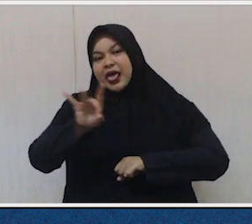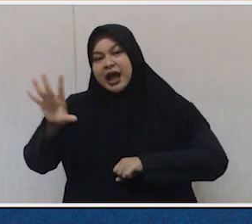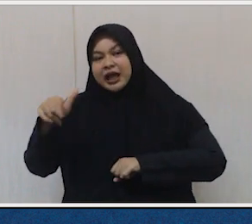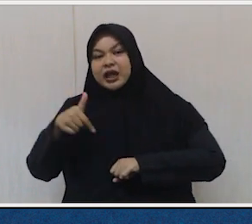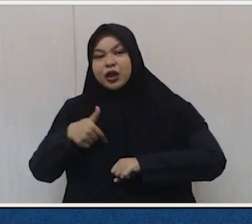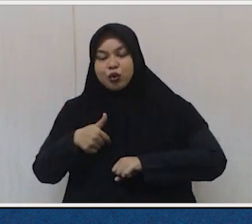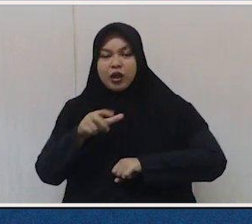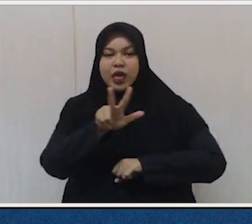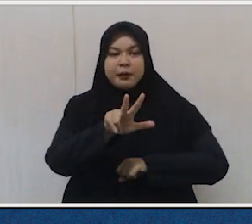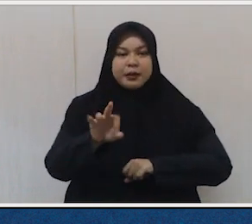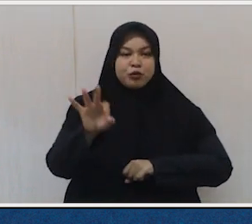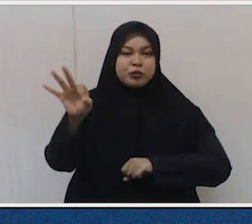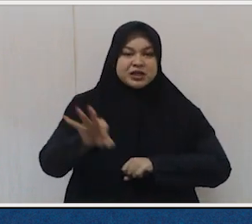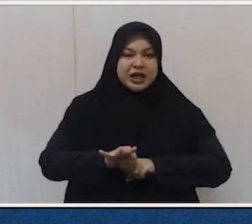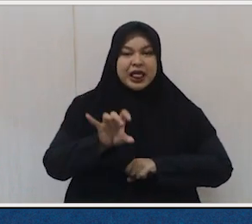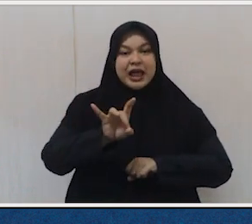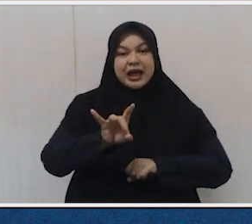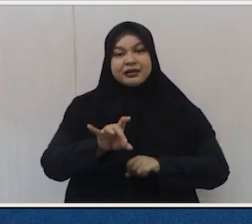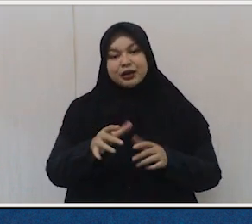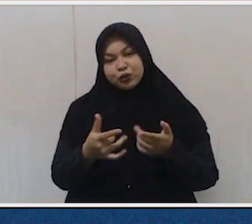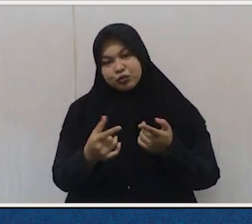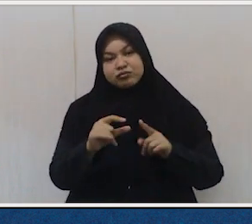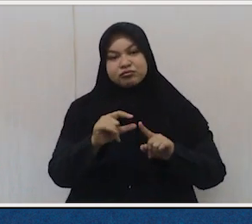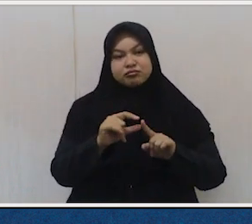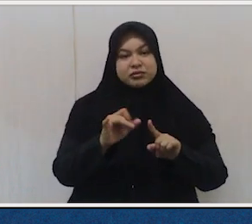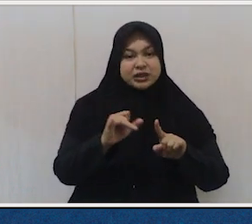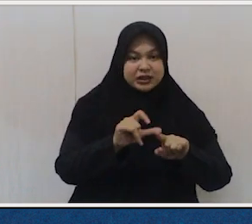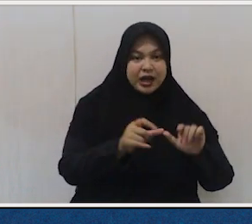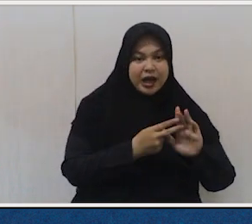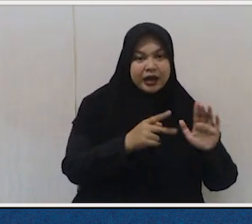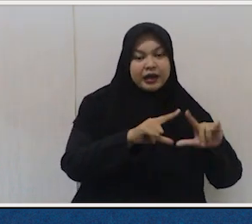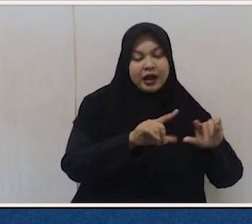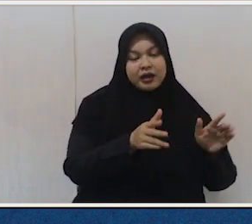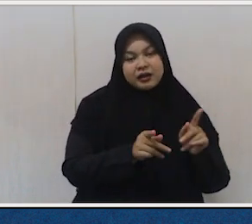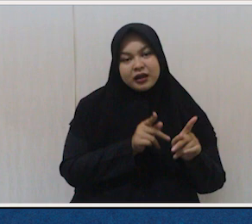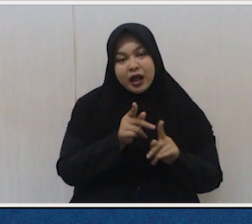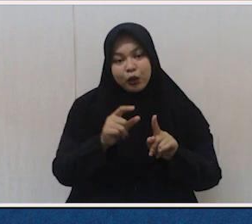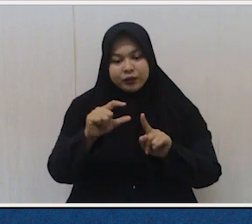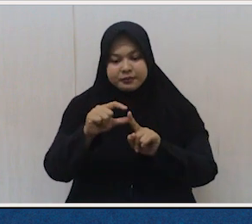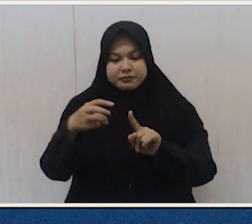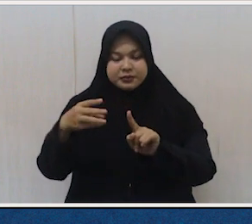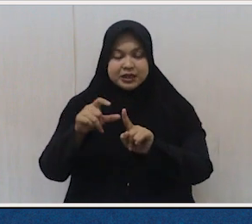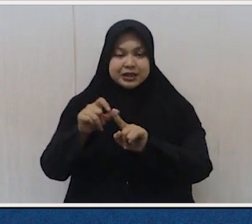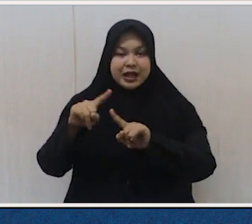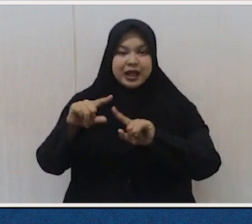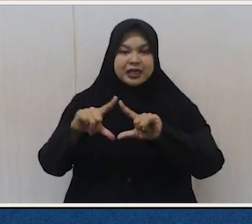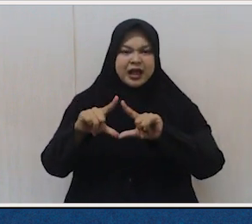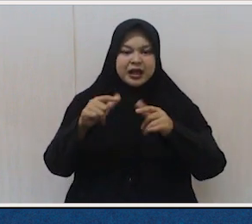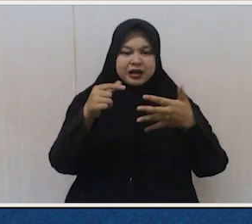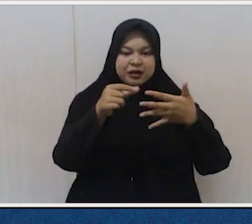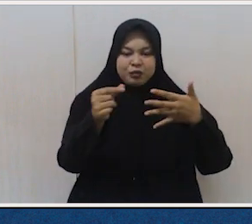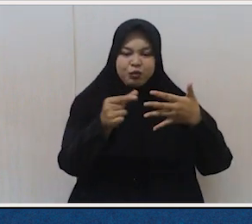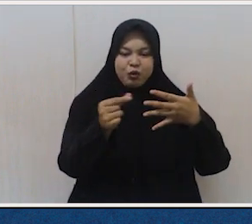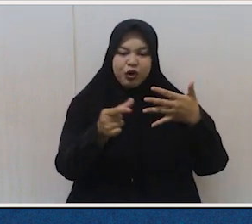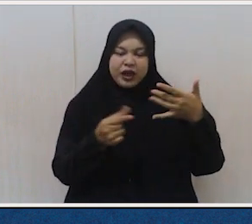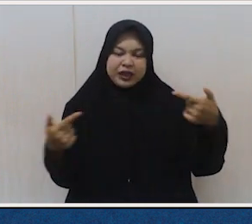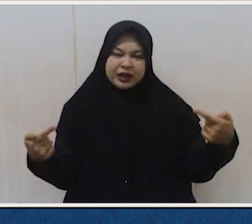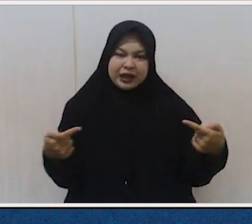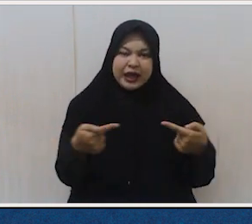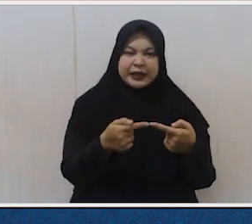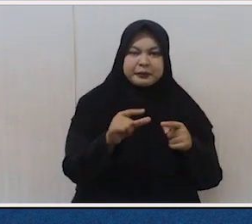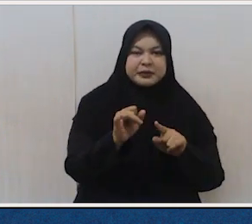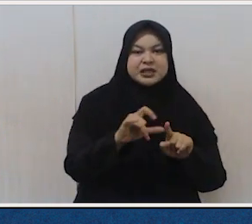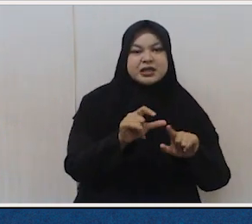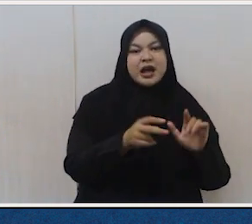8%nya memang ada pidana kalaupun ada di perdata itu kan ada di poin yang tidak terkait juga sama